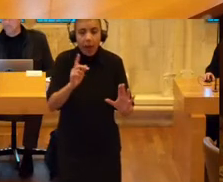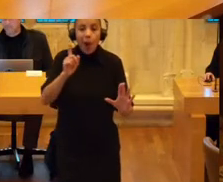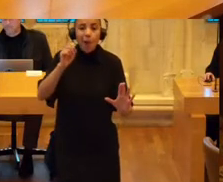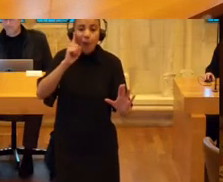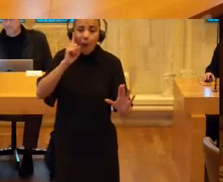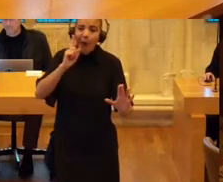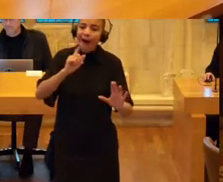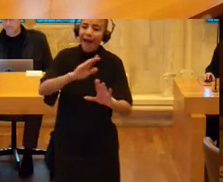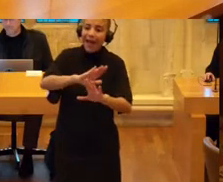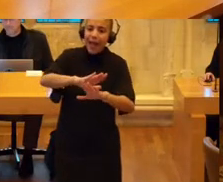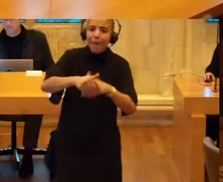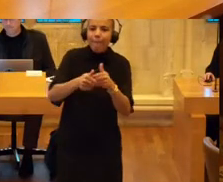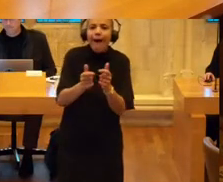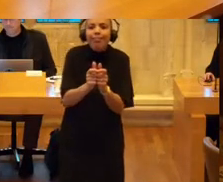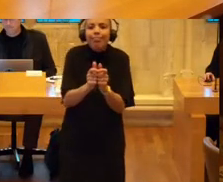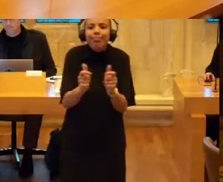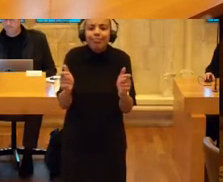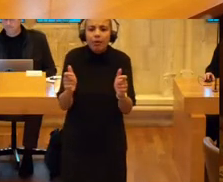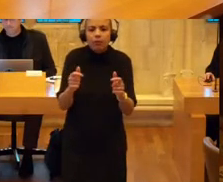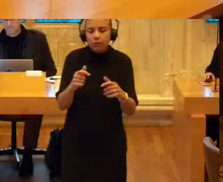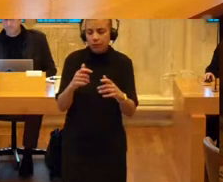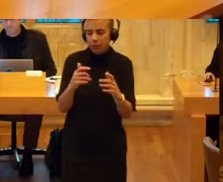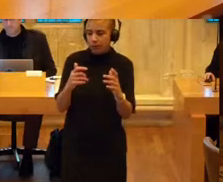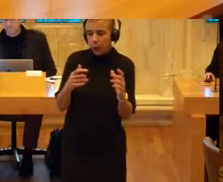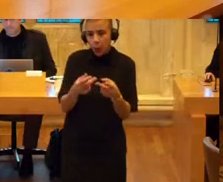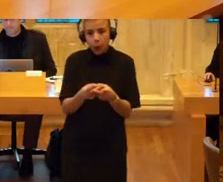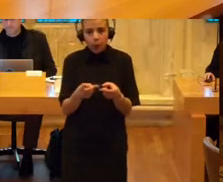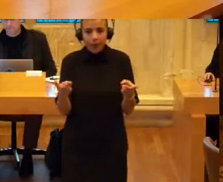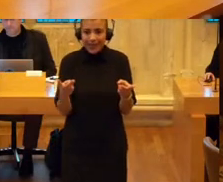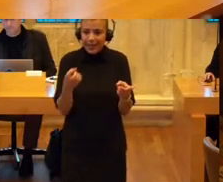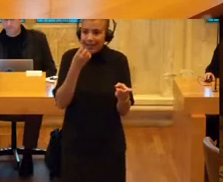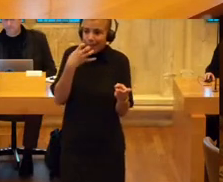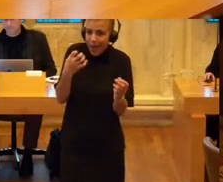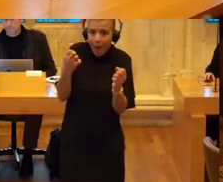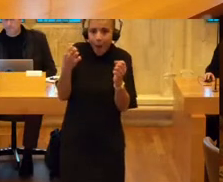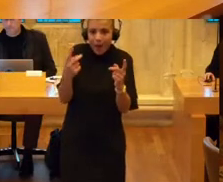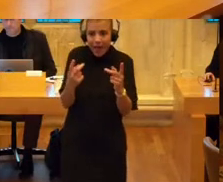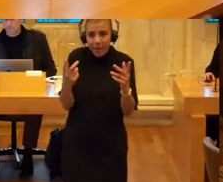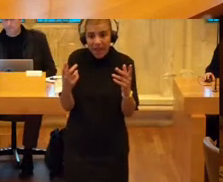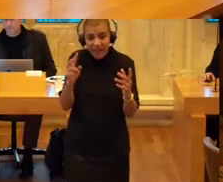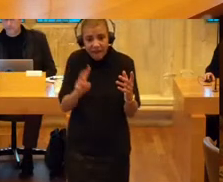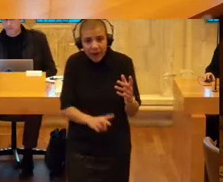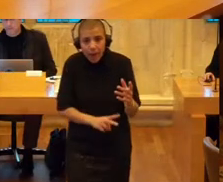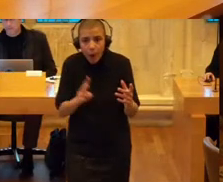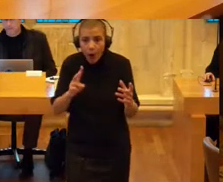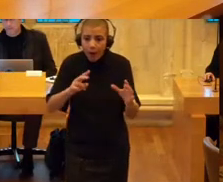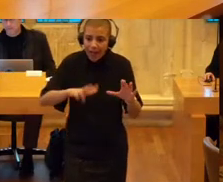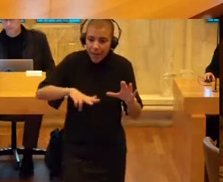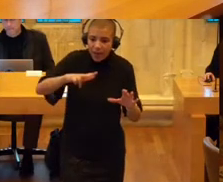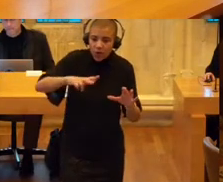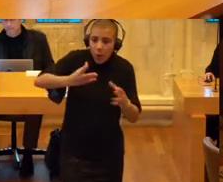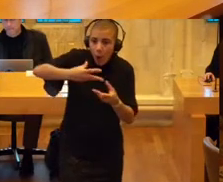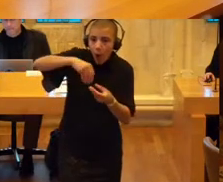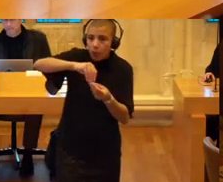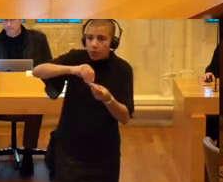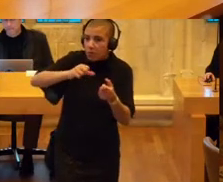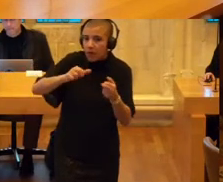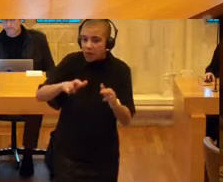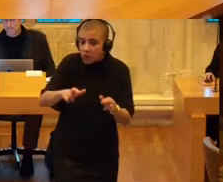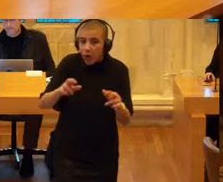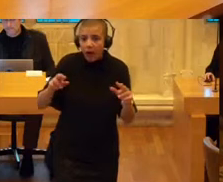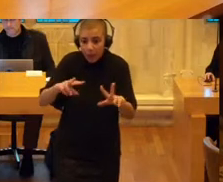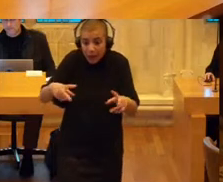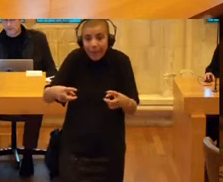d'offrir des services supplémentaires aux résidents, ni même un coût d'hébergement plus intéressant. Vous